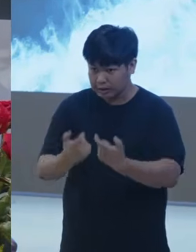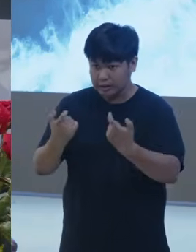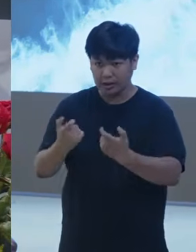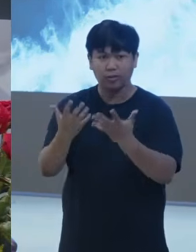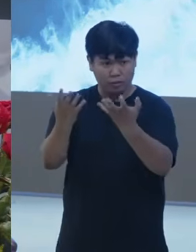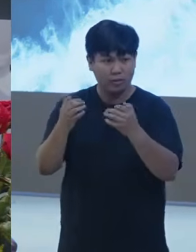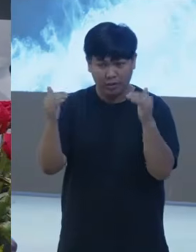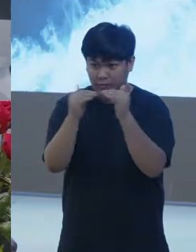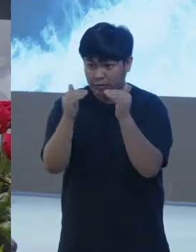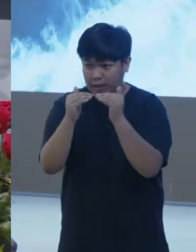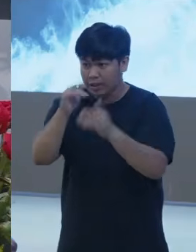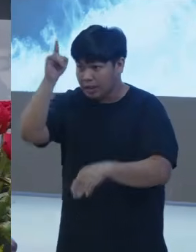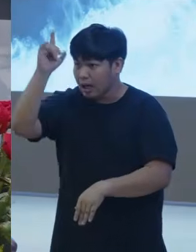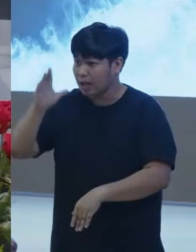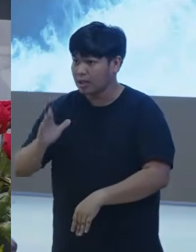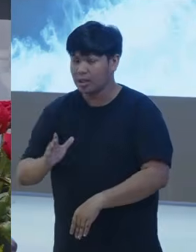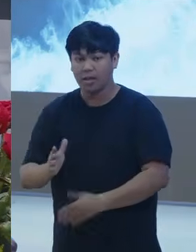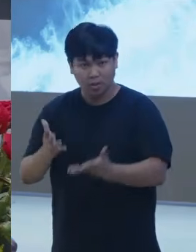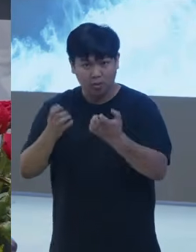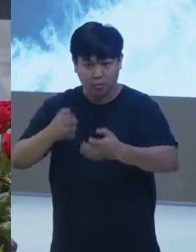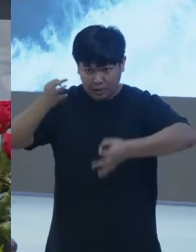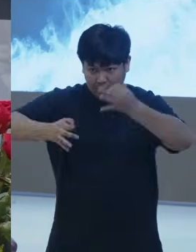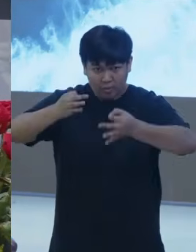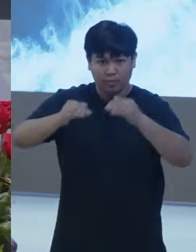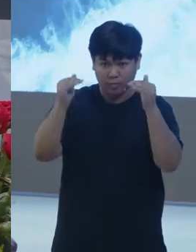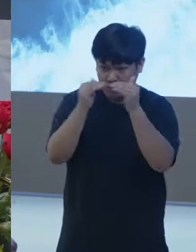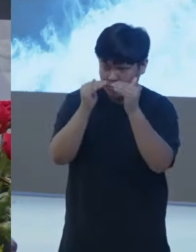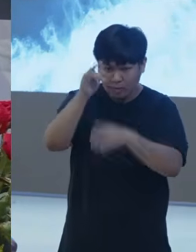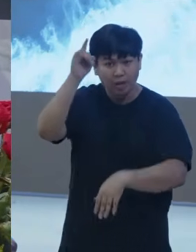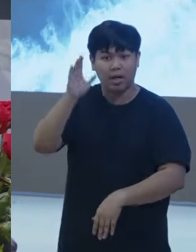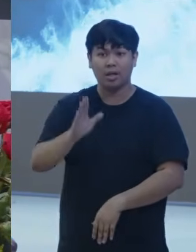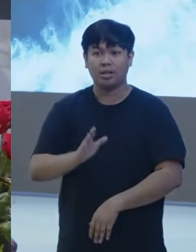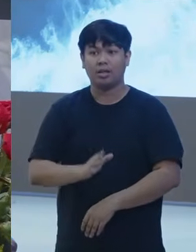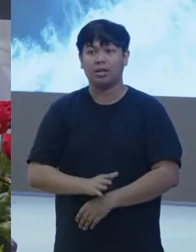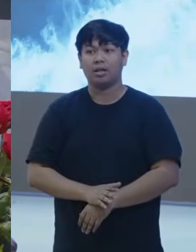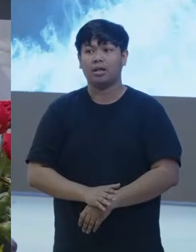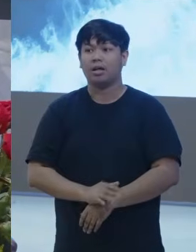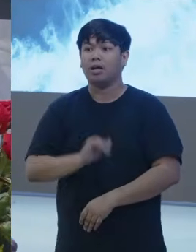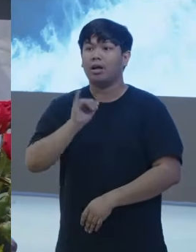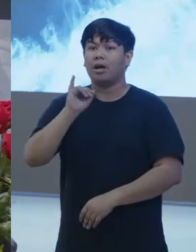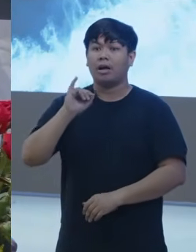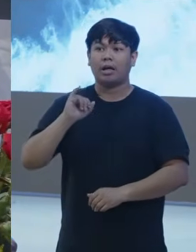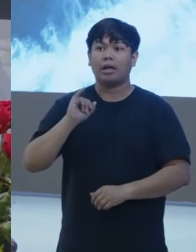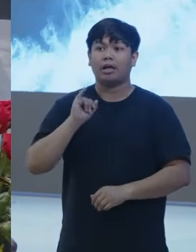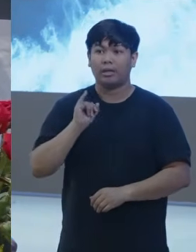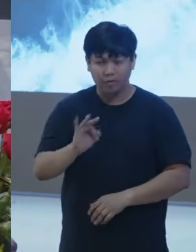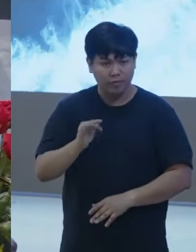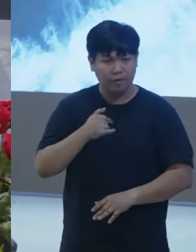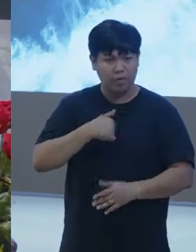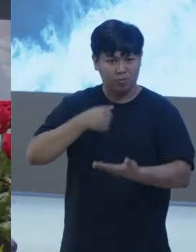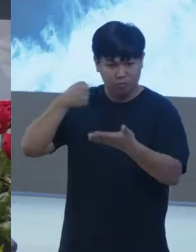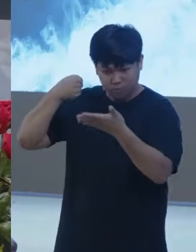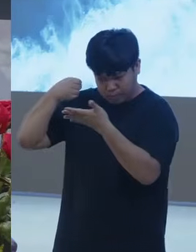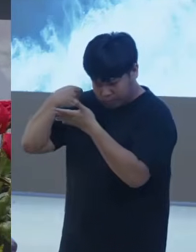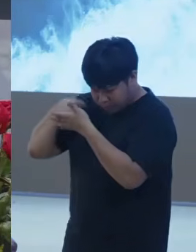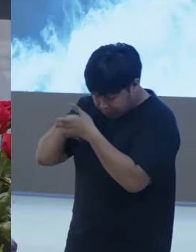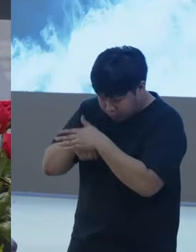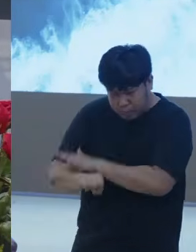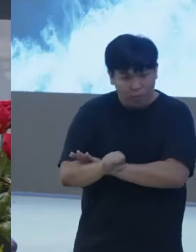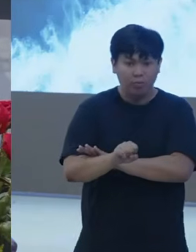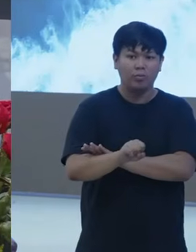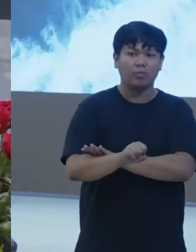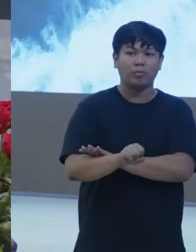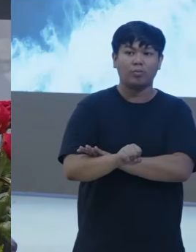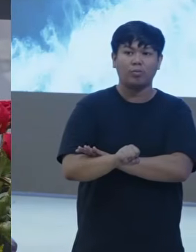fair? Gusto niyo maging fair ang Diyos? Ayaw niyo ng fair. Ang fair po,